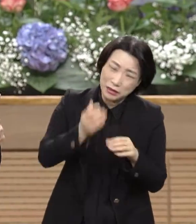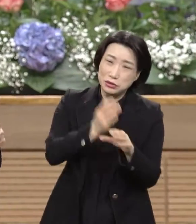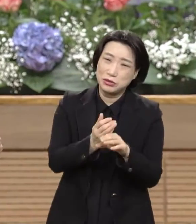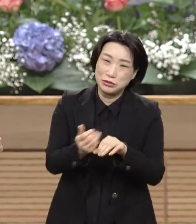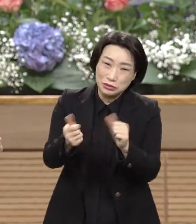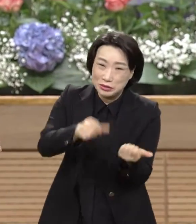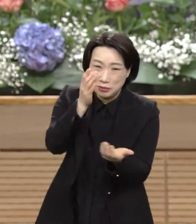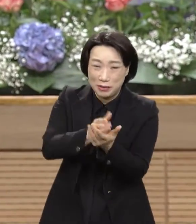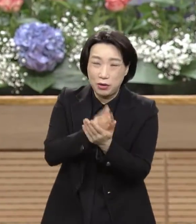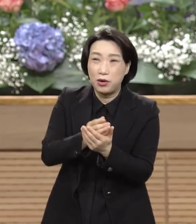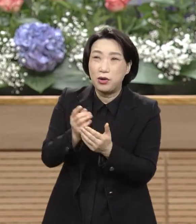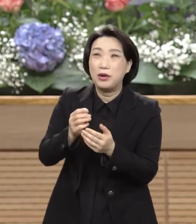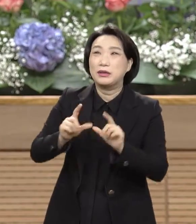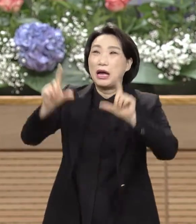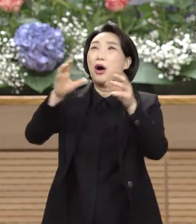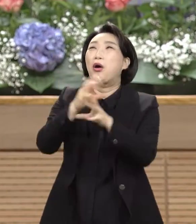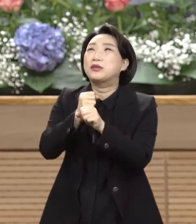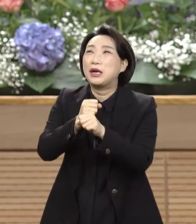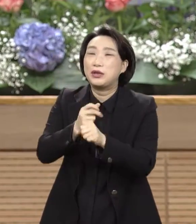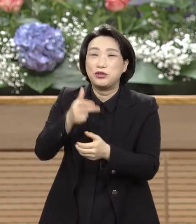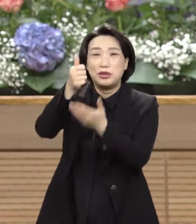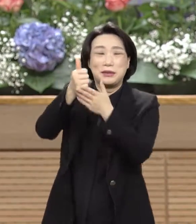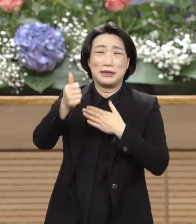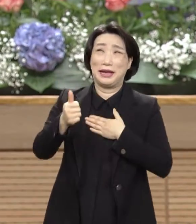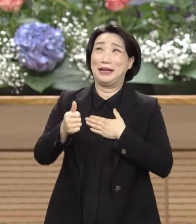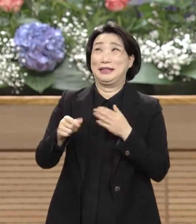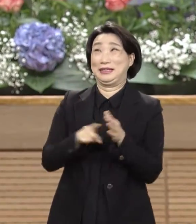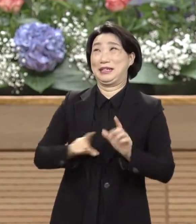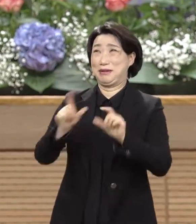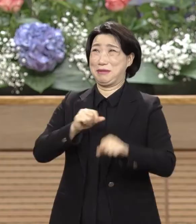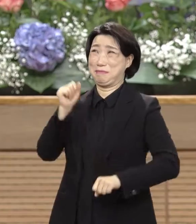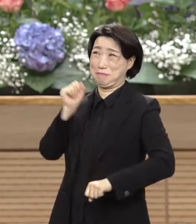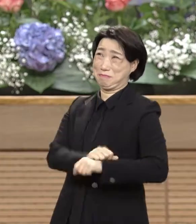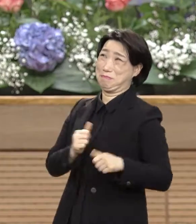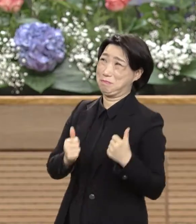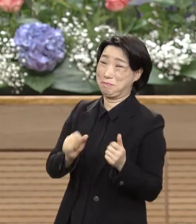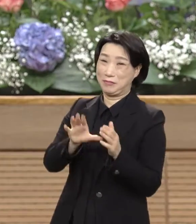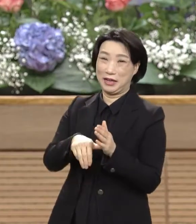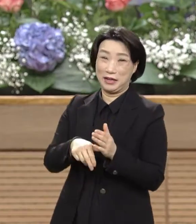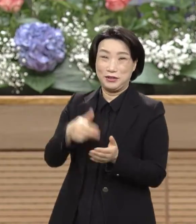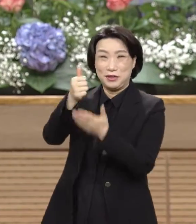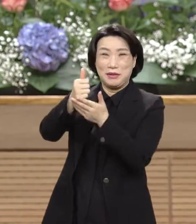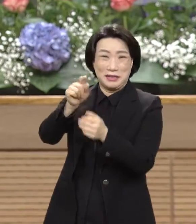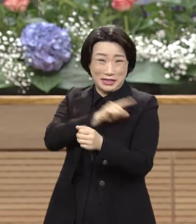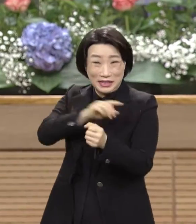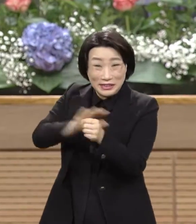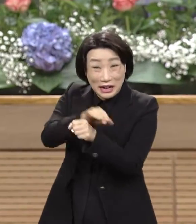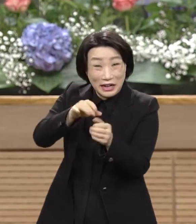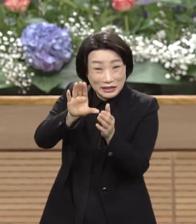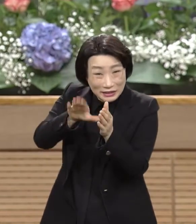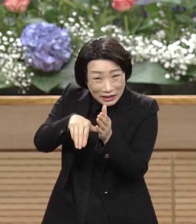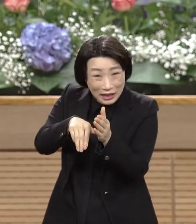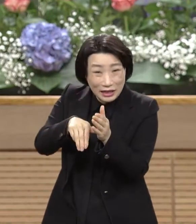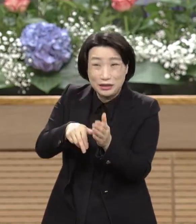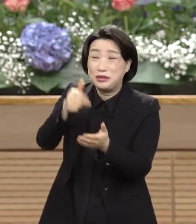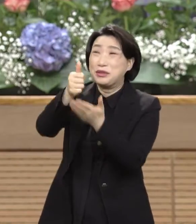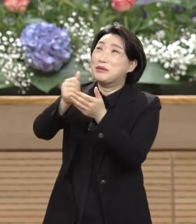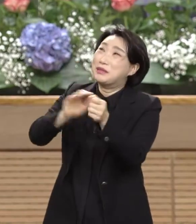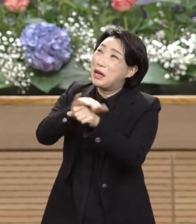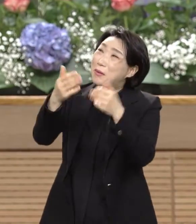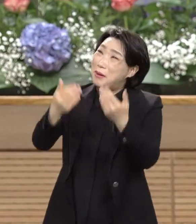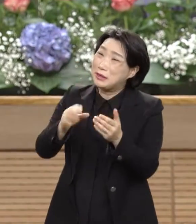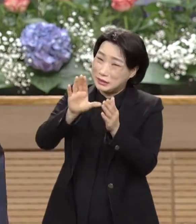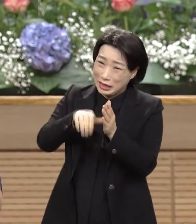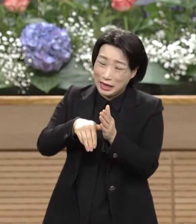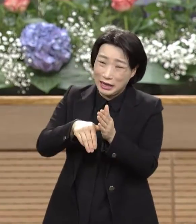날 주님께서 내가 가장 신앙생활 잘할 때 주님을 사랑할 때 주님